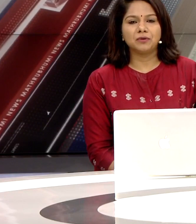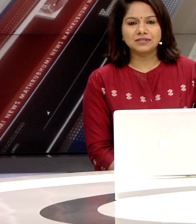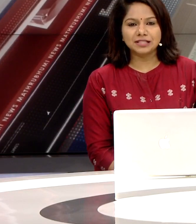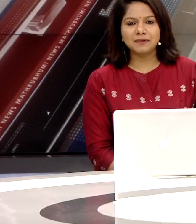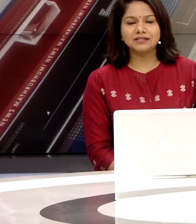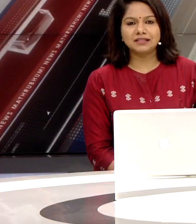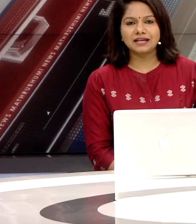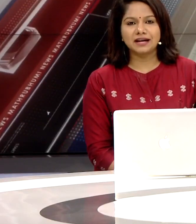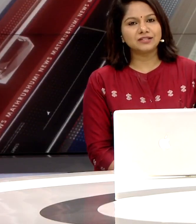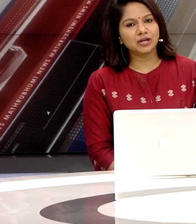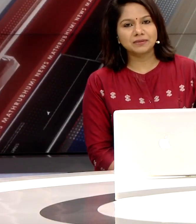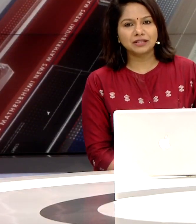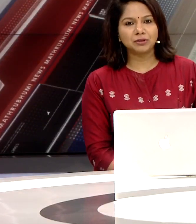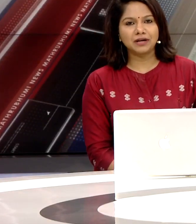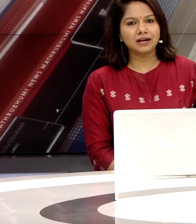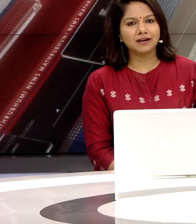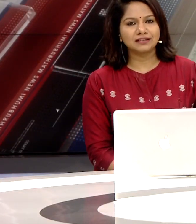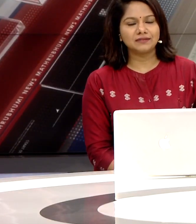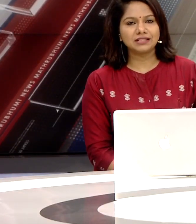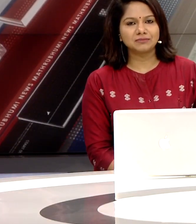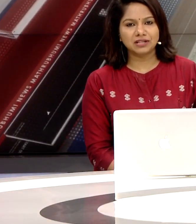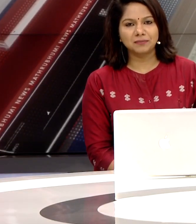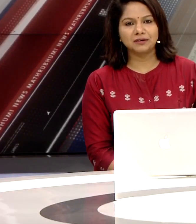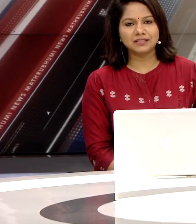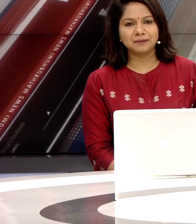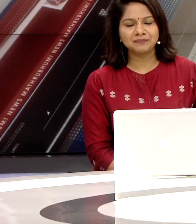പെരുമാറിയ വിദ്യാർത്ഥിയെ ഇപ്പോൾ സസ്പെൻഡ് ചെയ്തിരിക്കുകയാണ്. ശ്യാം പ്രസാദ് ഉത്തമനാണ് ആ വാർത്തയുടെ വിശദാംശങ്ങൾ പങ്കുവച്ചത്.